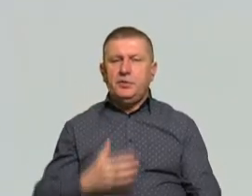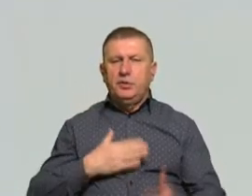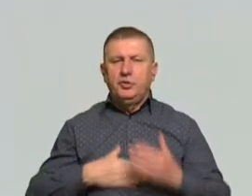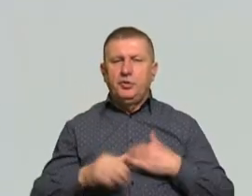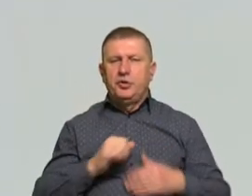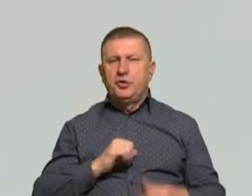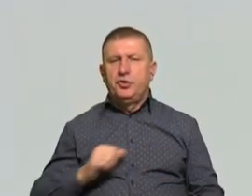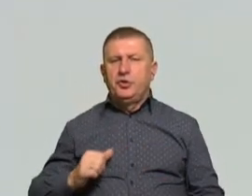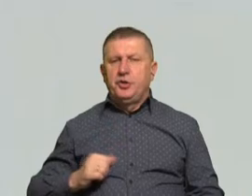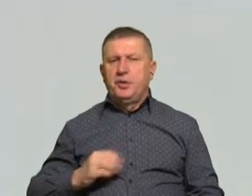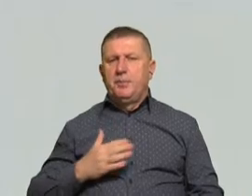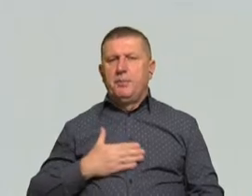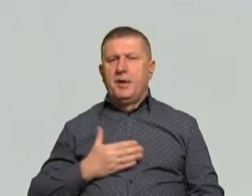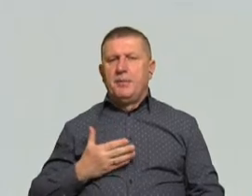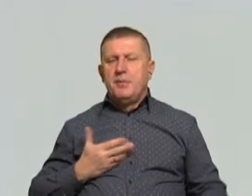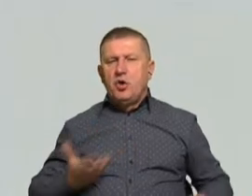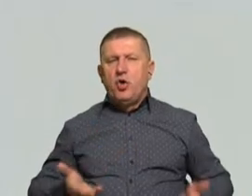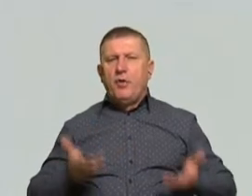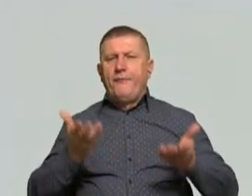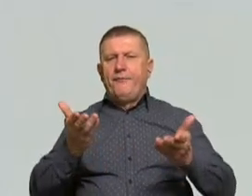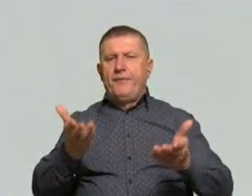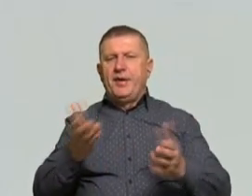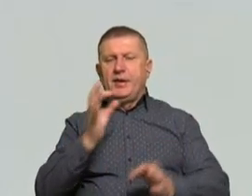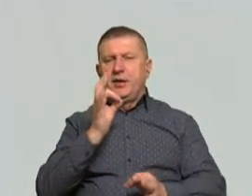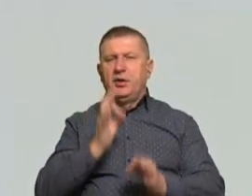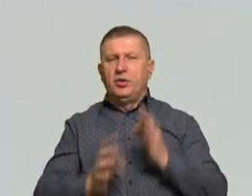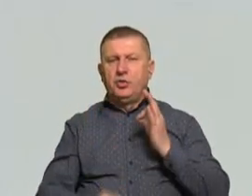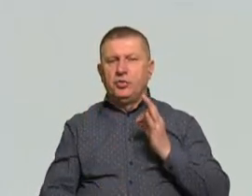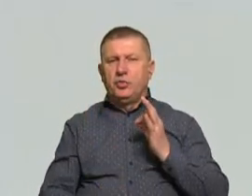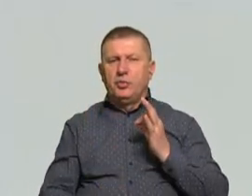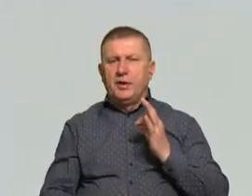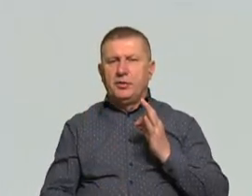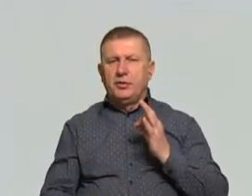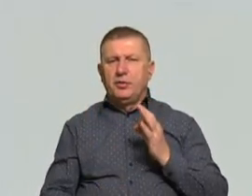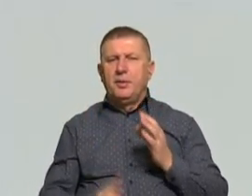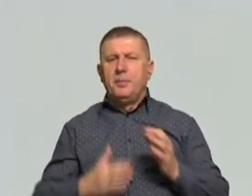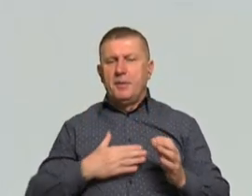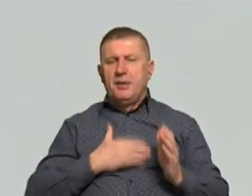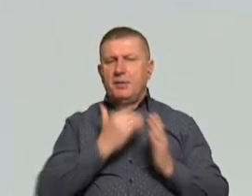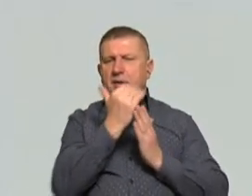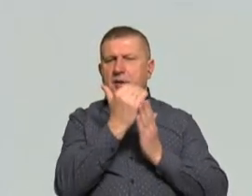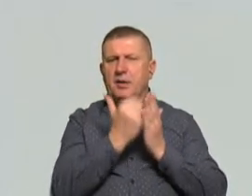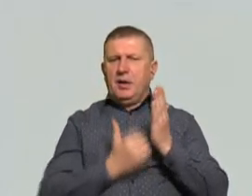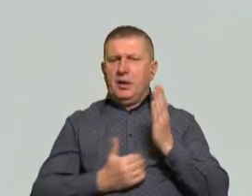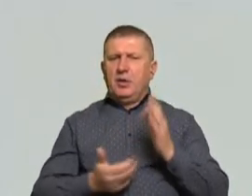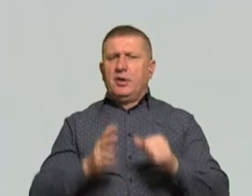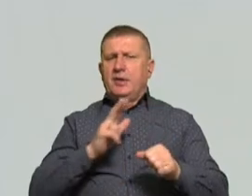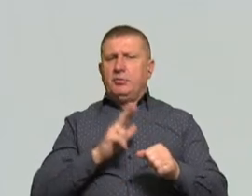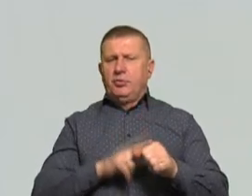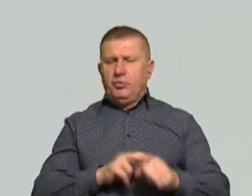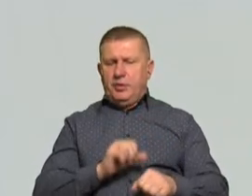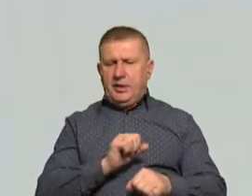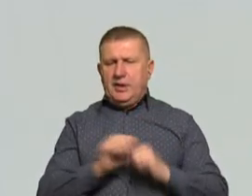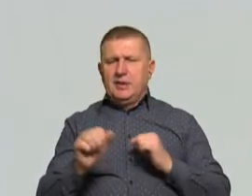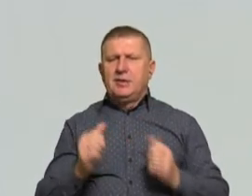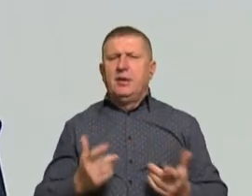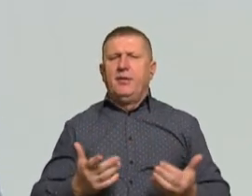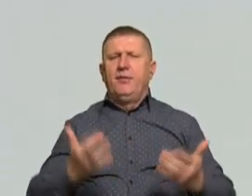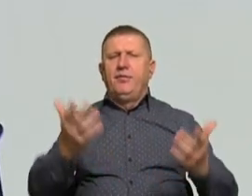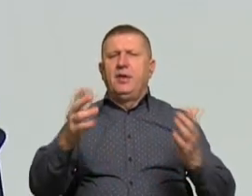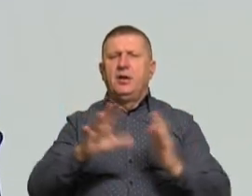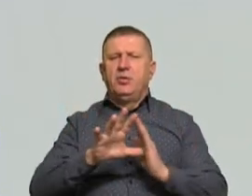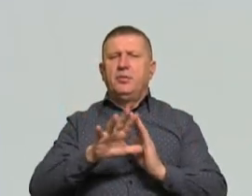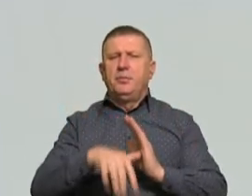pytanie, bo mamy konkretną ofertę na to. No, chcielibyśmy po prostu wprowadzić ten program, który funkcjonuje w wielu miastach. No, lokali jest,